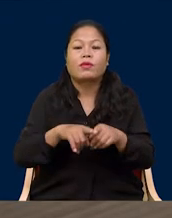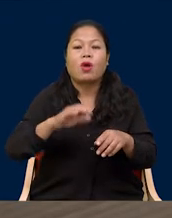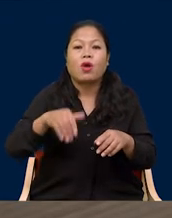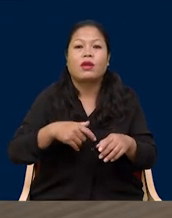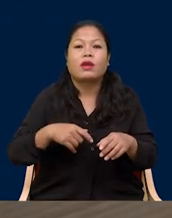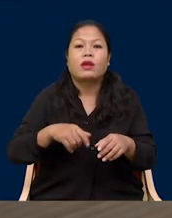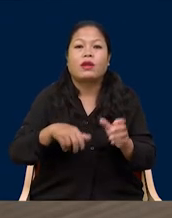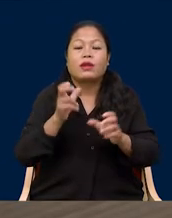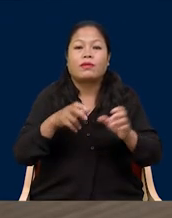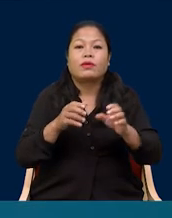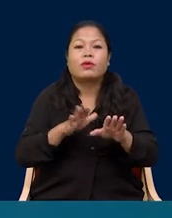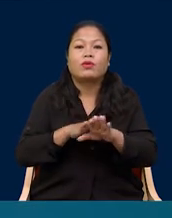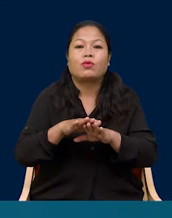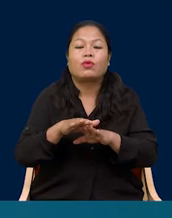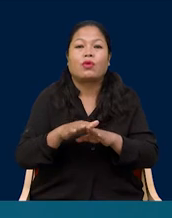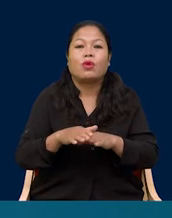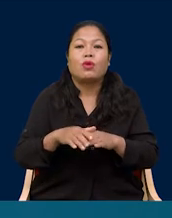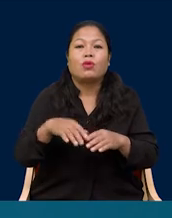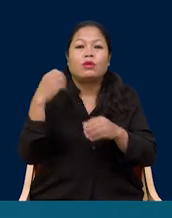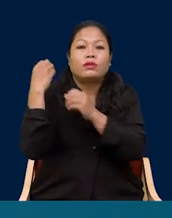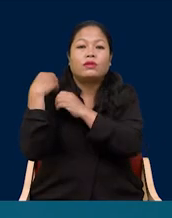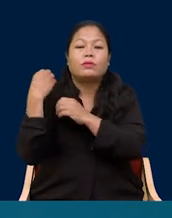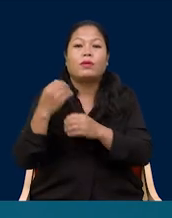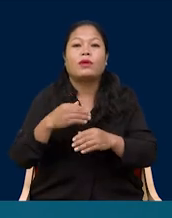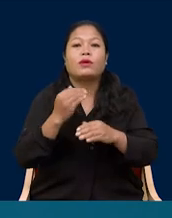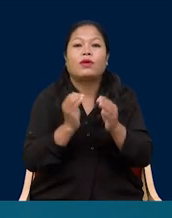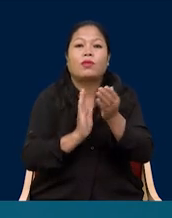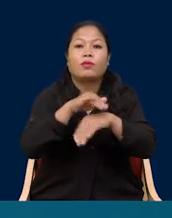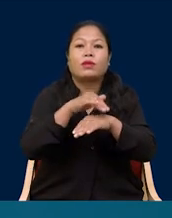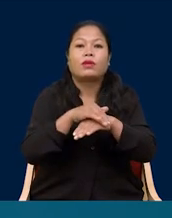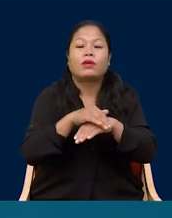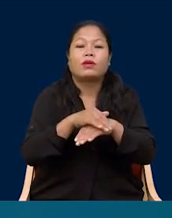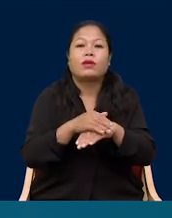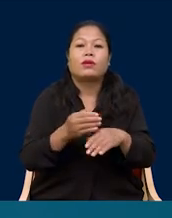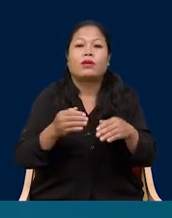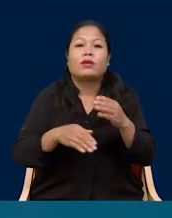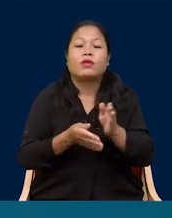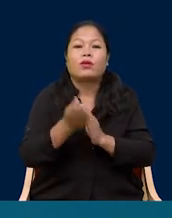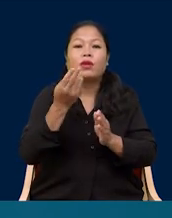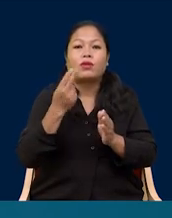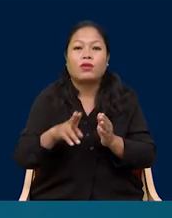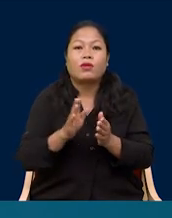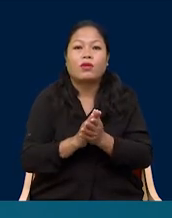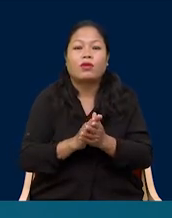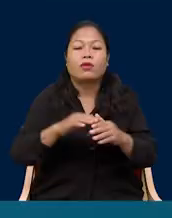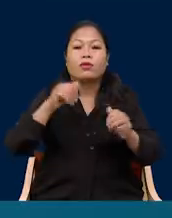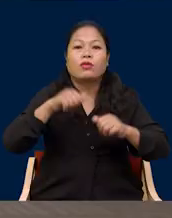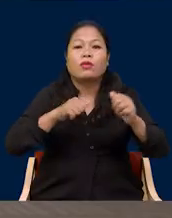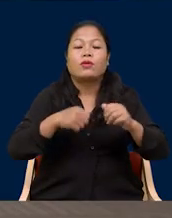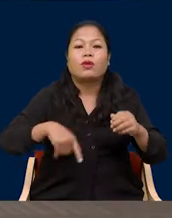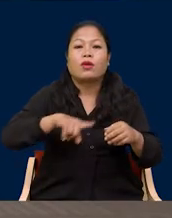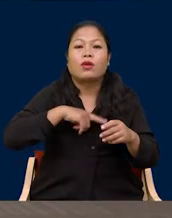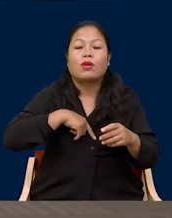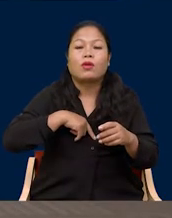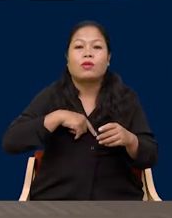पनि हरेक व्यक्तिको निकै ठुलो भूमिका बढ्दै गएको छ। प्रत्येक दिन हामी सबैजनाको व्यक्तिगत भूमिका पनि बढ्दै गएको छ।